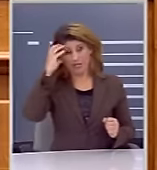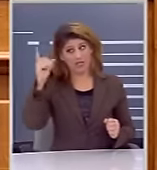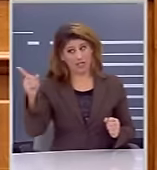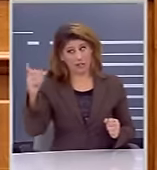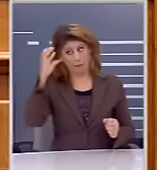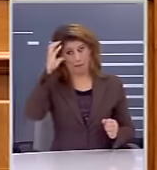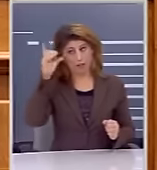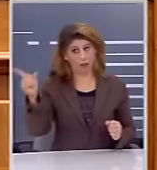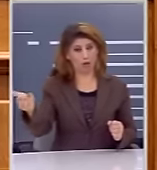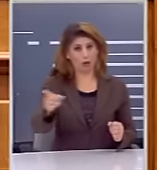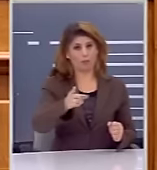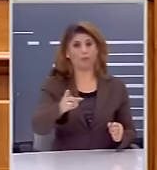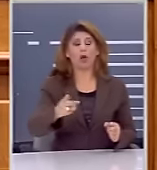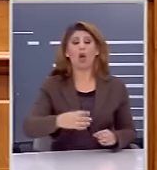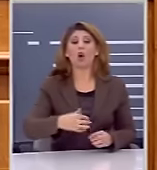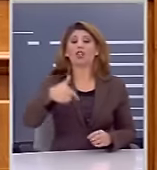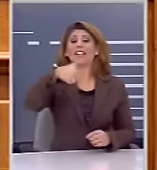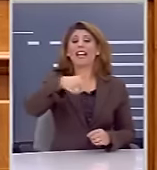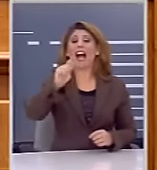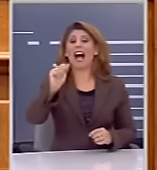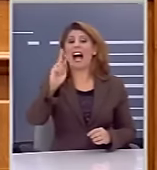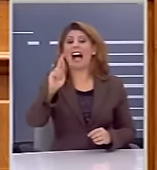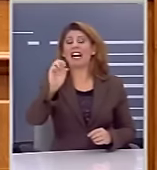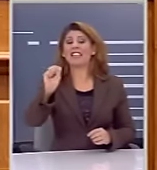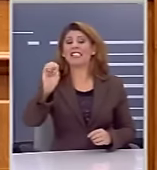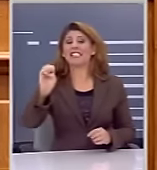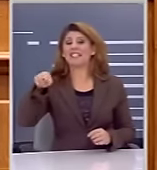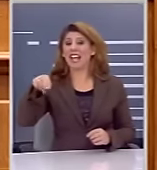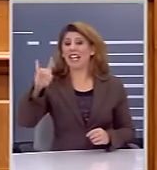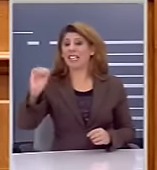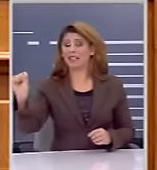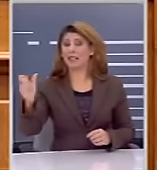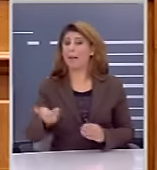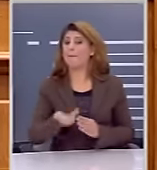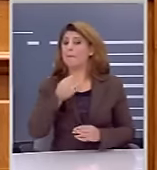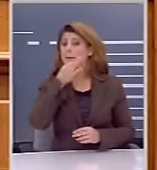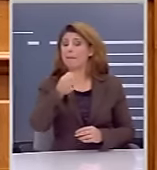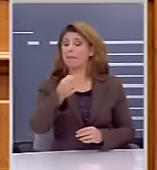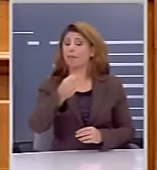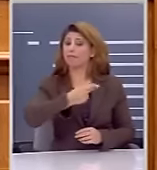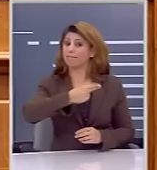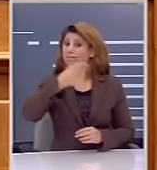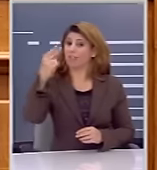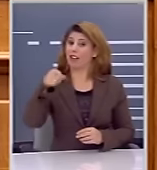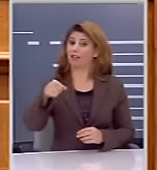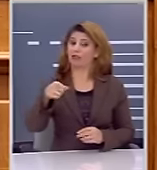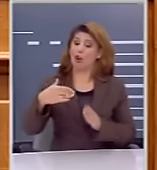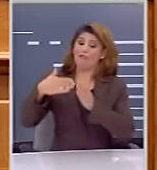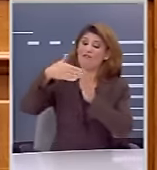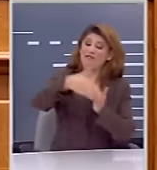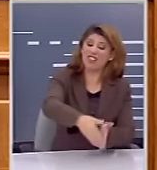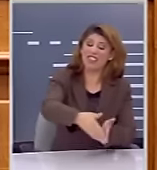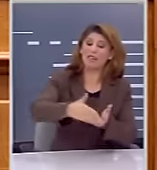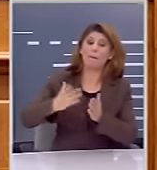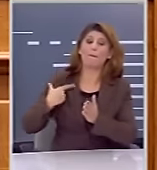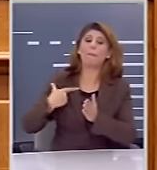Θα σας θυμίσω ότι ο Γεράσιμος Αρσένης, θα σας θυμίσω ότι πριν πει το περίφημο «αυτό βυθίζεται το χώρα», και